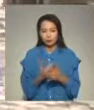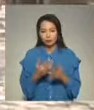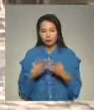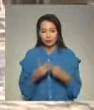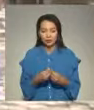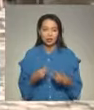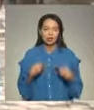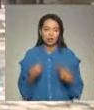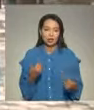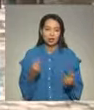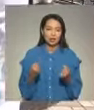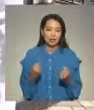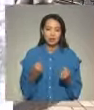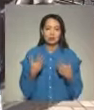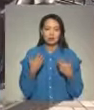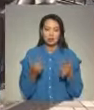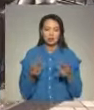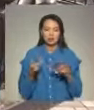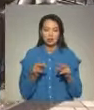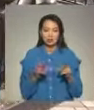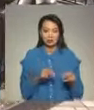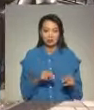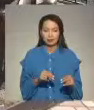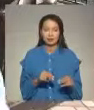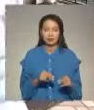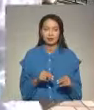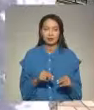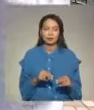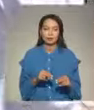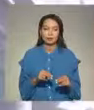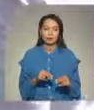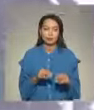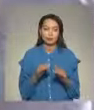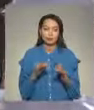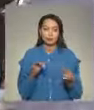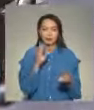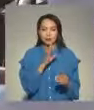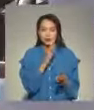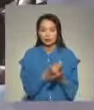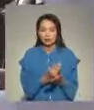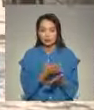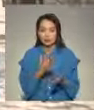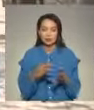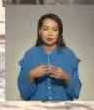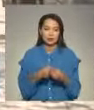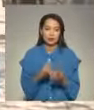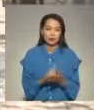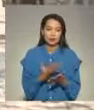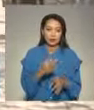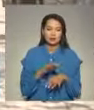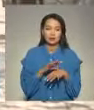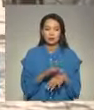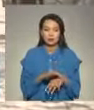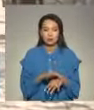Желаем крепкого здоровья, счастья, ценности детей, материнские ценности, семейные ценности. Проводятся